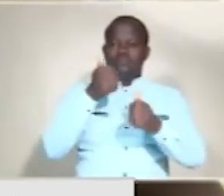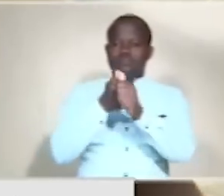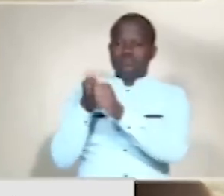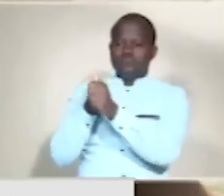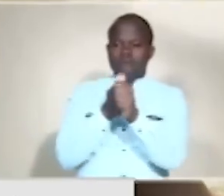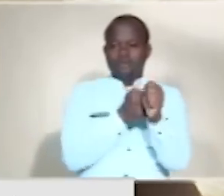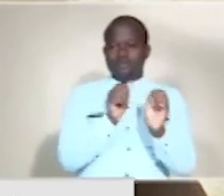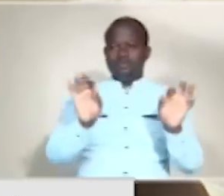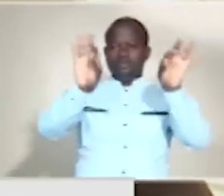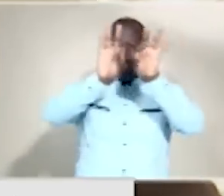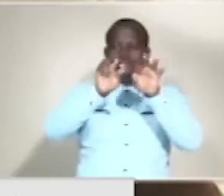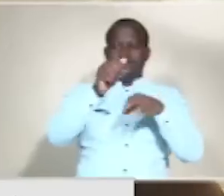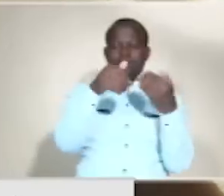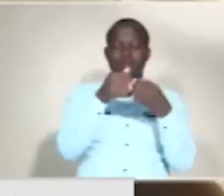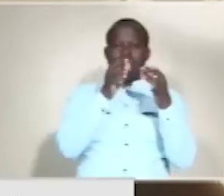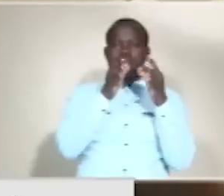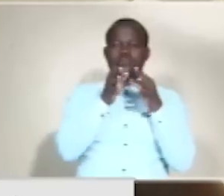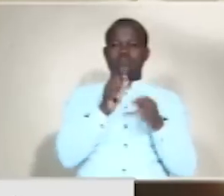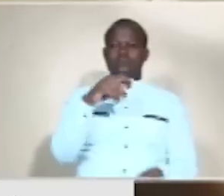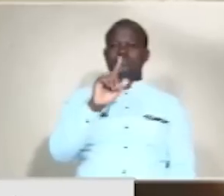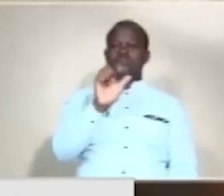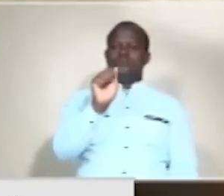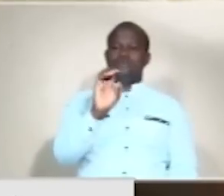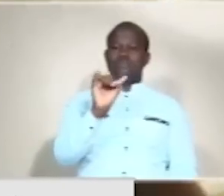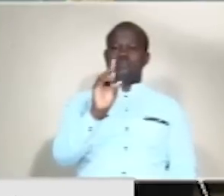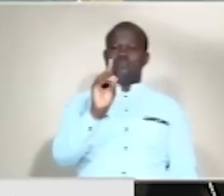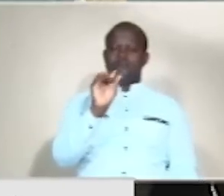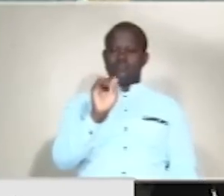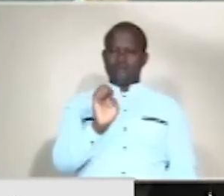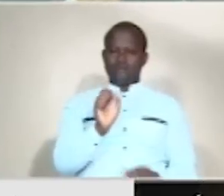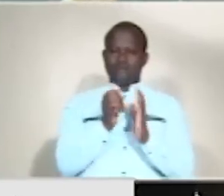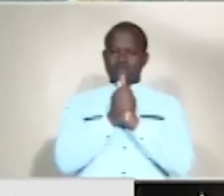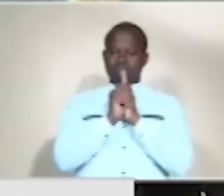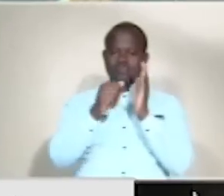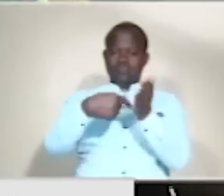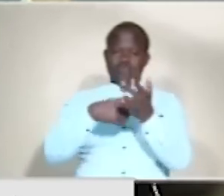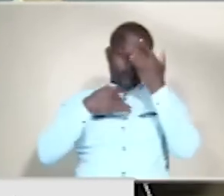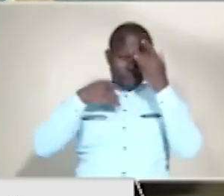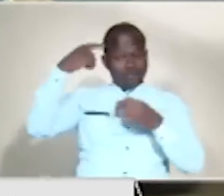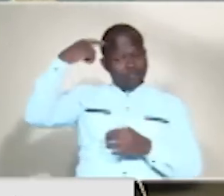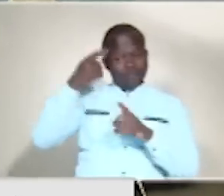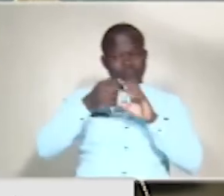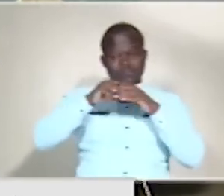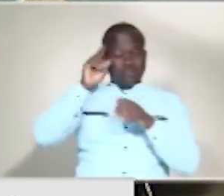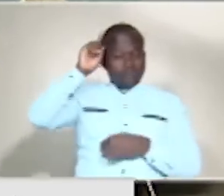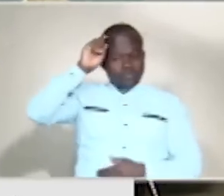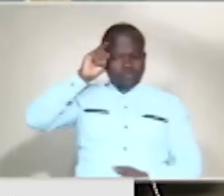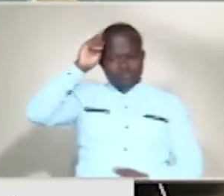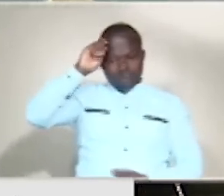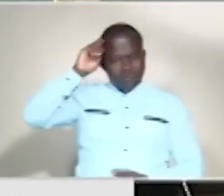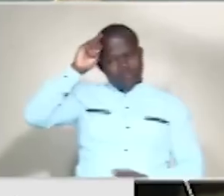wese akamaro kabyo kandi gashimangirwa na Placide Mukeshimana inzobere mu buvuzi bw'indwara zo mu mutwe zituruka ku